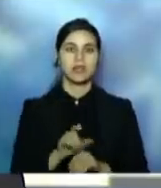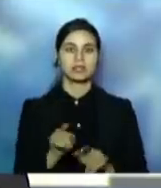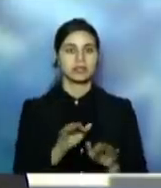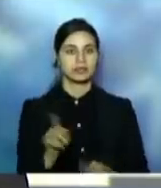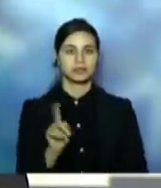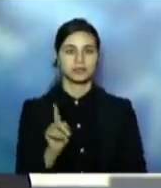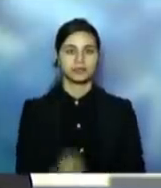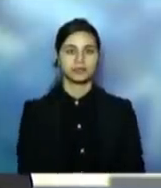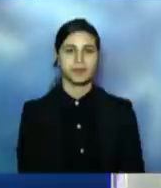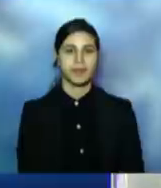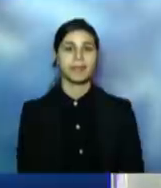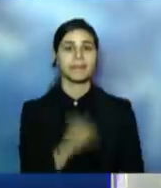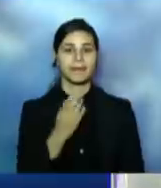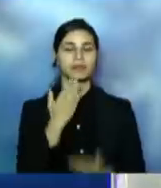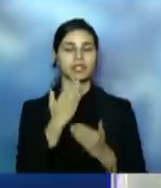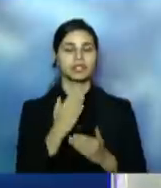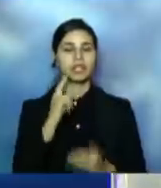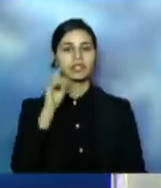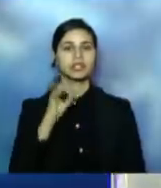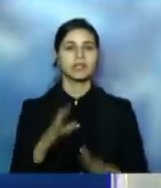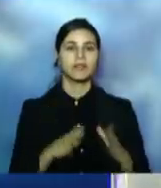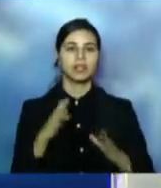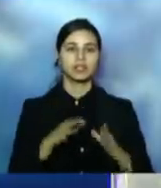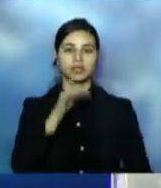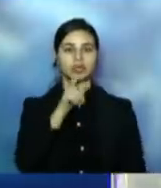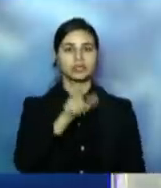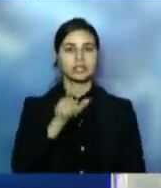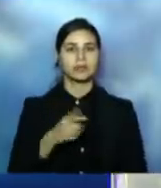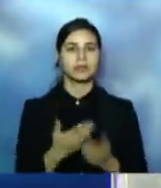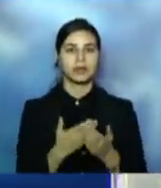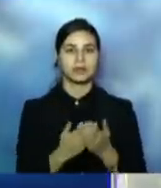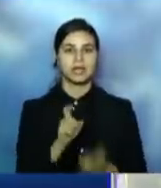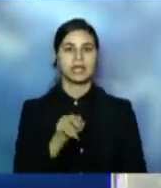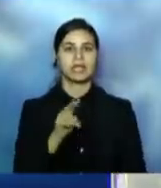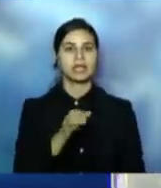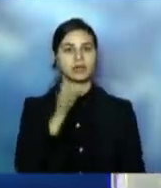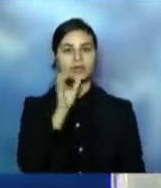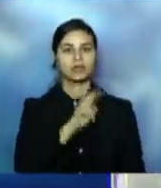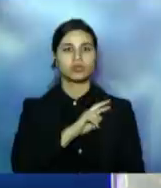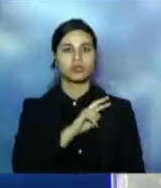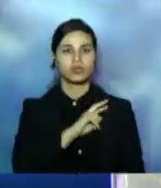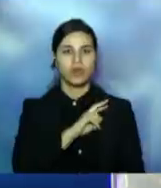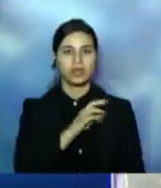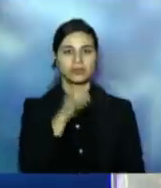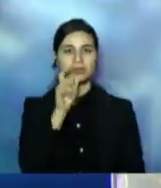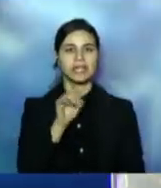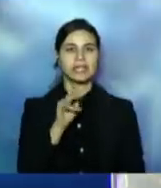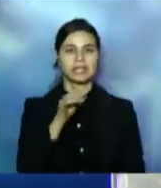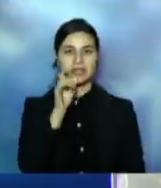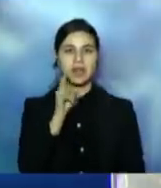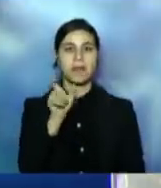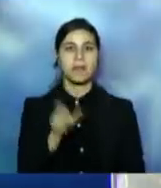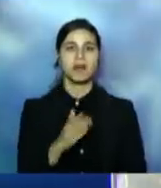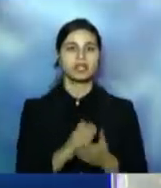რეაგირებს. გაბატონ მარინა, უნდა გითხოთ, ხშირად ვარჯიშის დროს ადამიანები მაგალითად ხილის წვენს სვამენ ხოლმე? ბავშვი რომელსაც